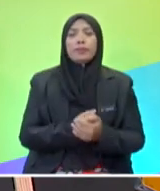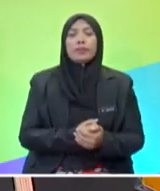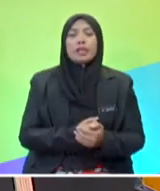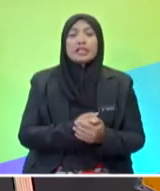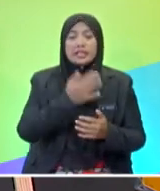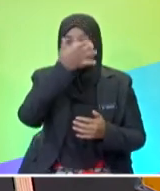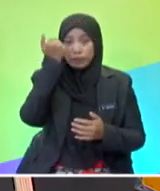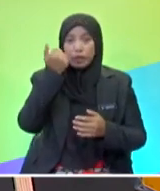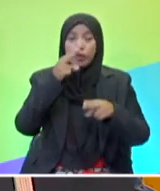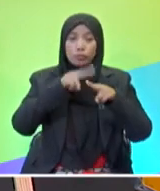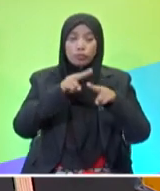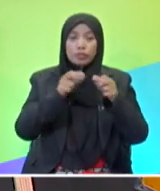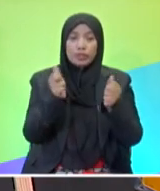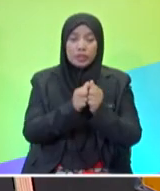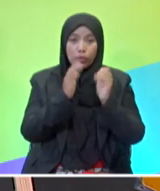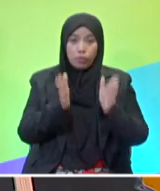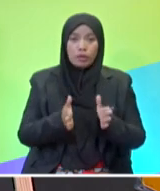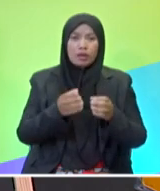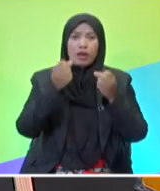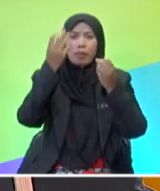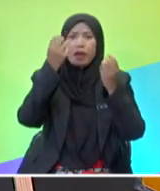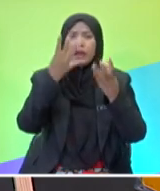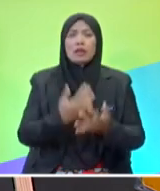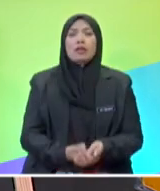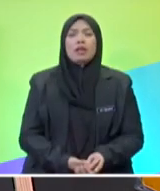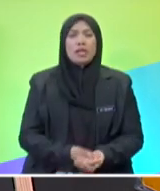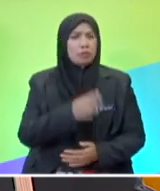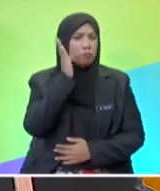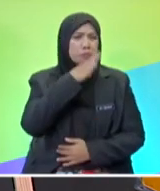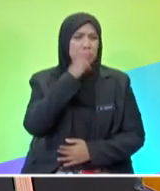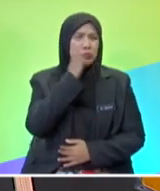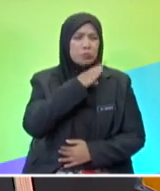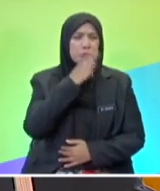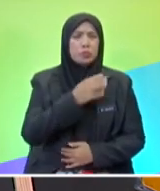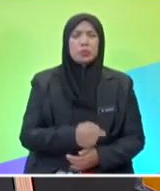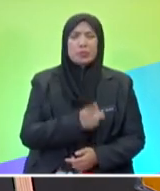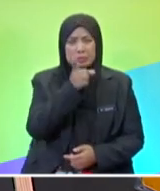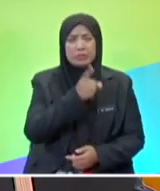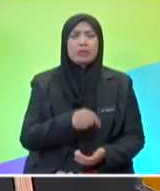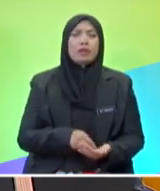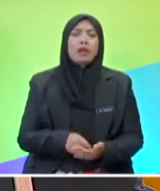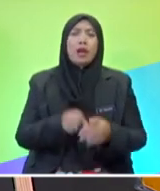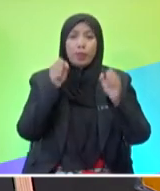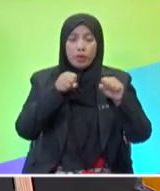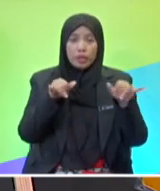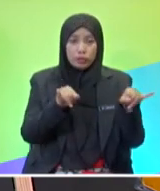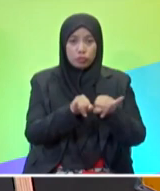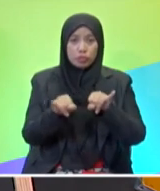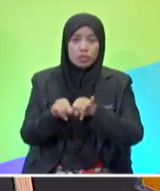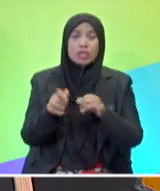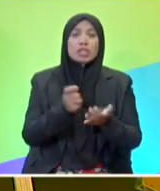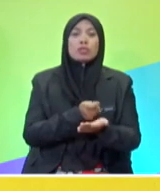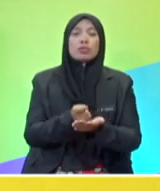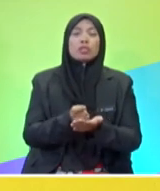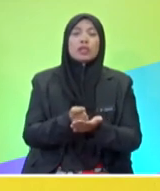orang ramai. Kita tak naklah orang kata apa? Eh, busuknya dia ni. Boleh juga seterusnya